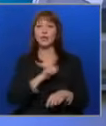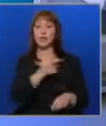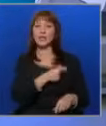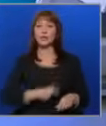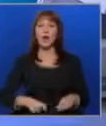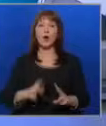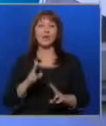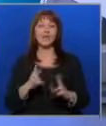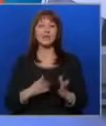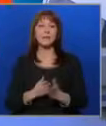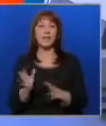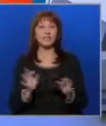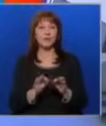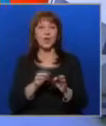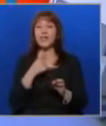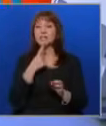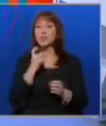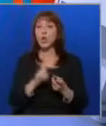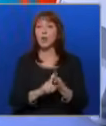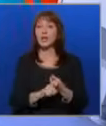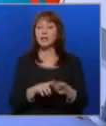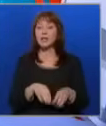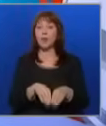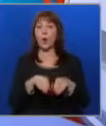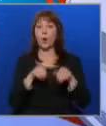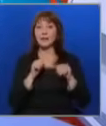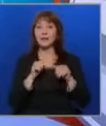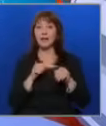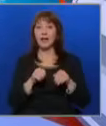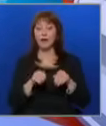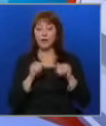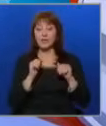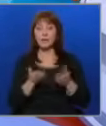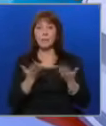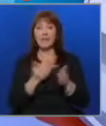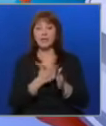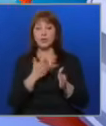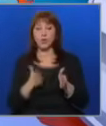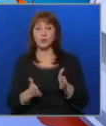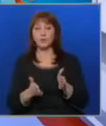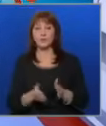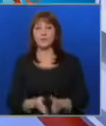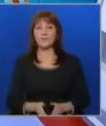през февруари. Защо Карадая се оттегли предсрочно от поста? По света у нас започва.